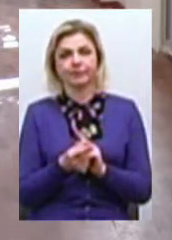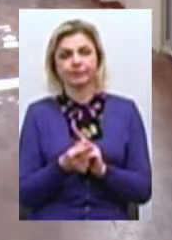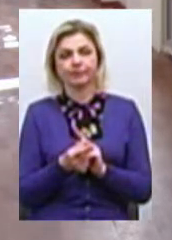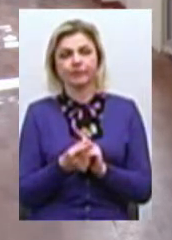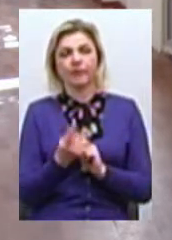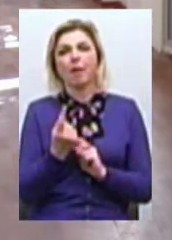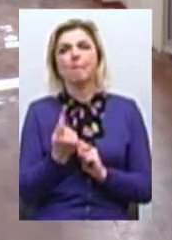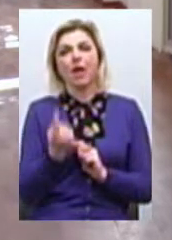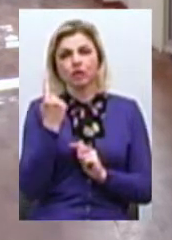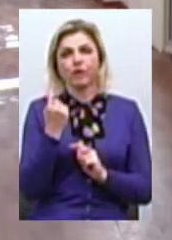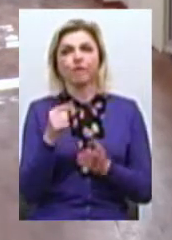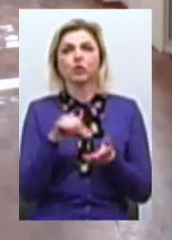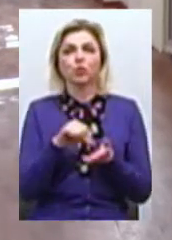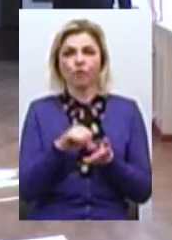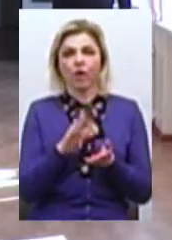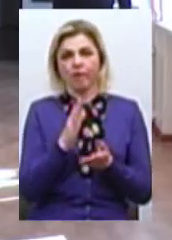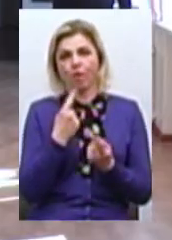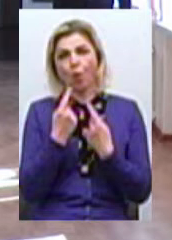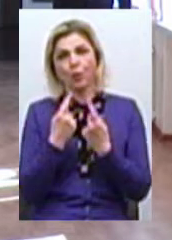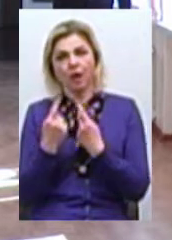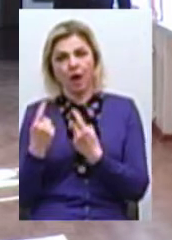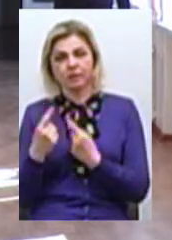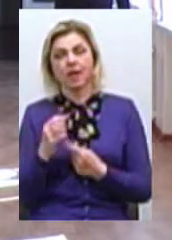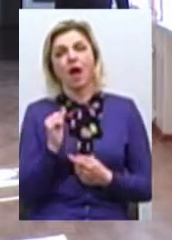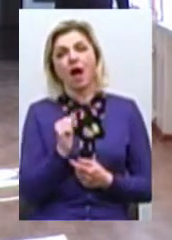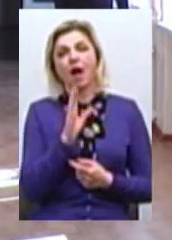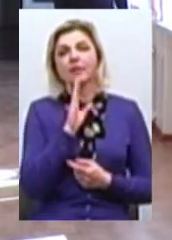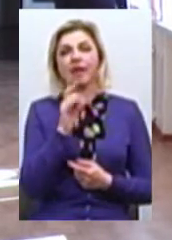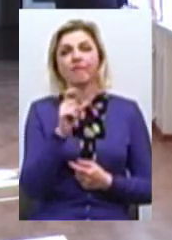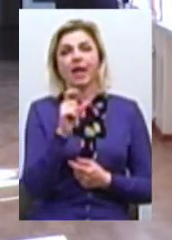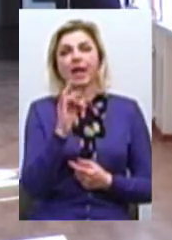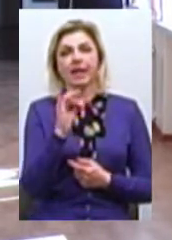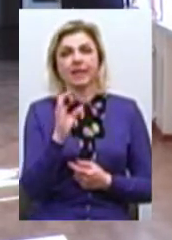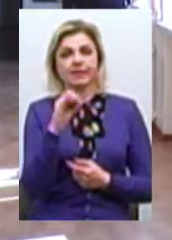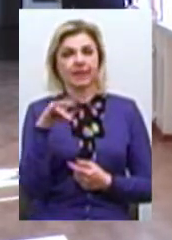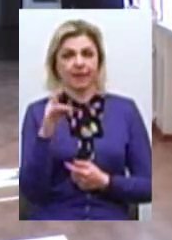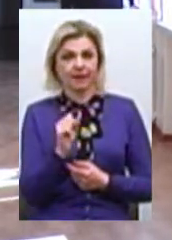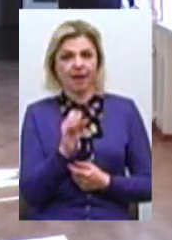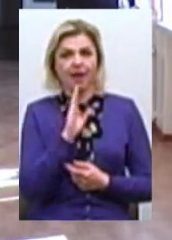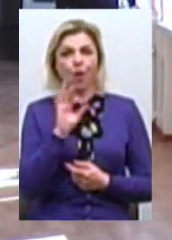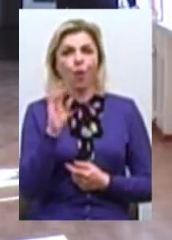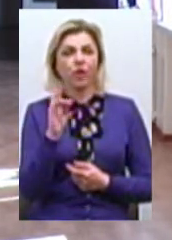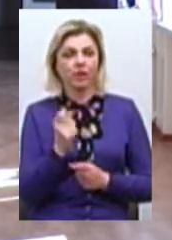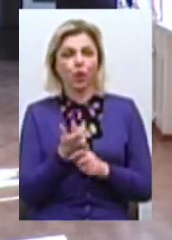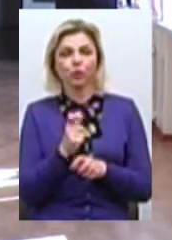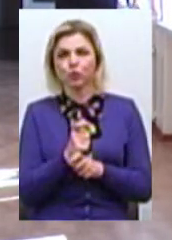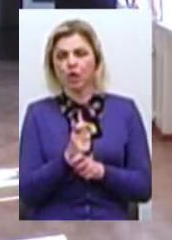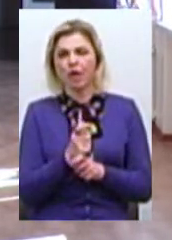першим виступати у комунікації. Христина, ну, вона дівчинка дуже